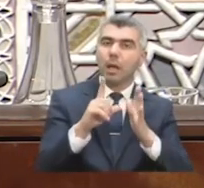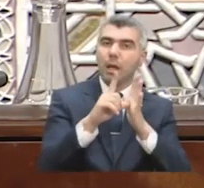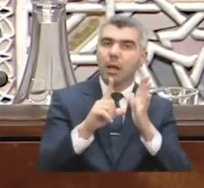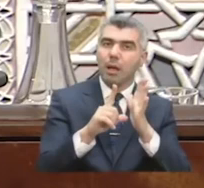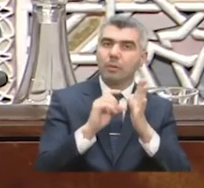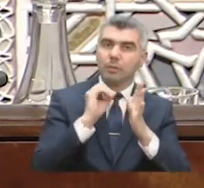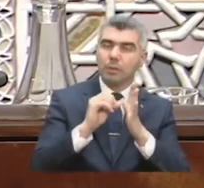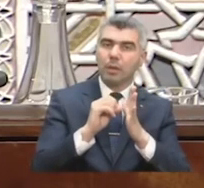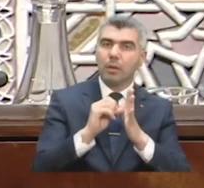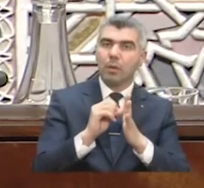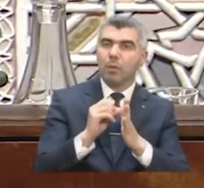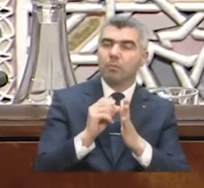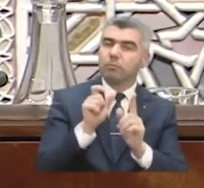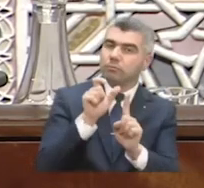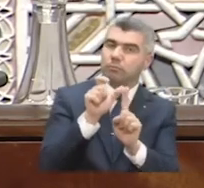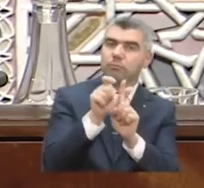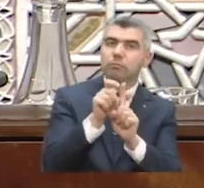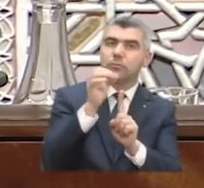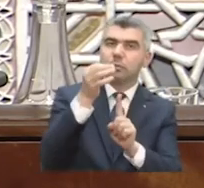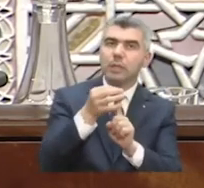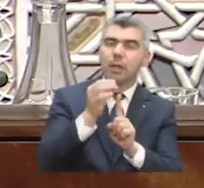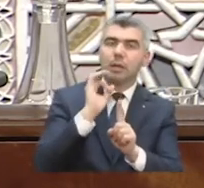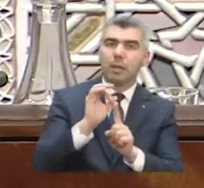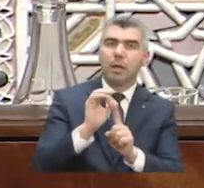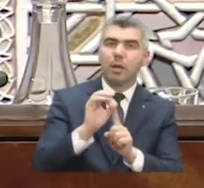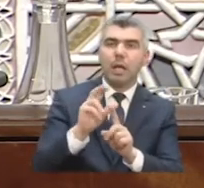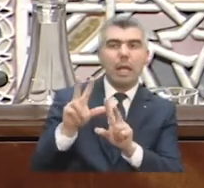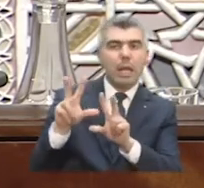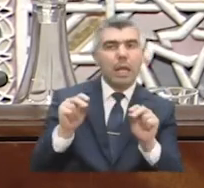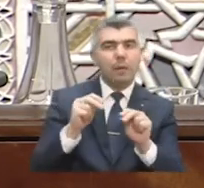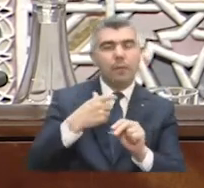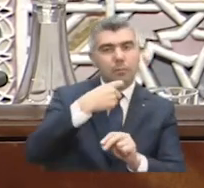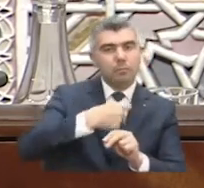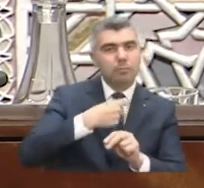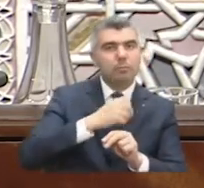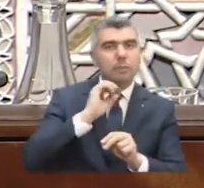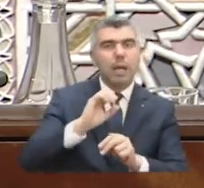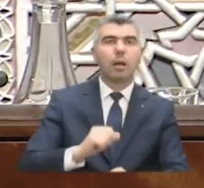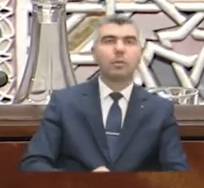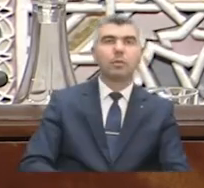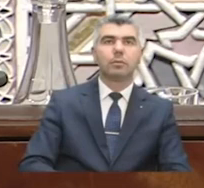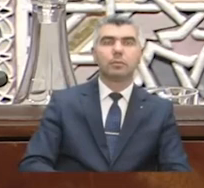والقانون اطبقه كما اطبقه على نفسي.